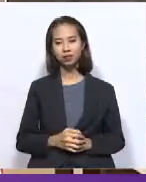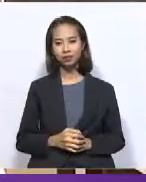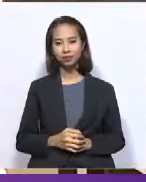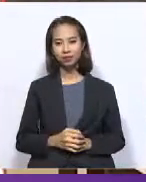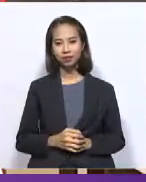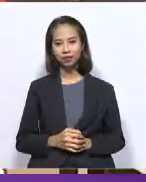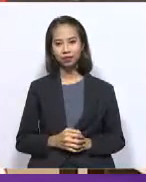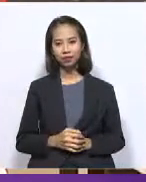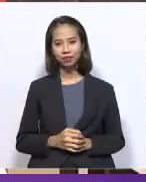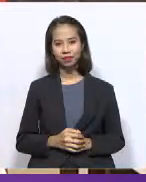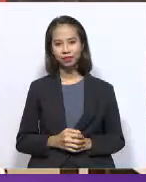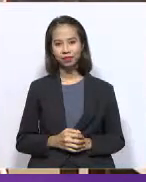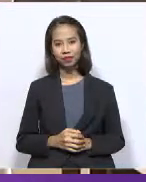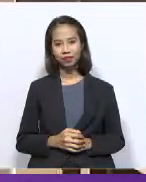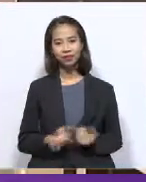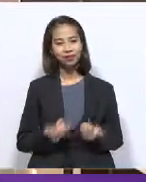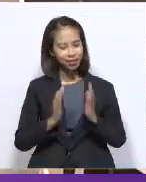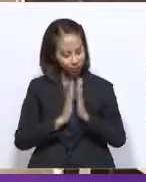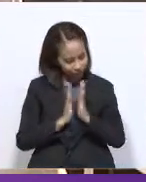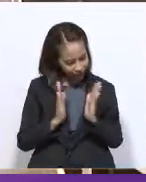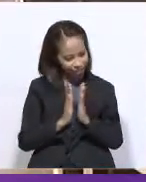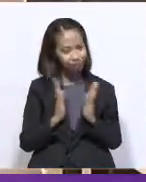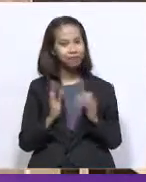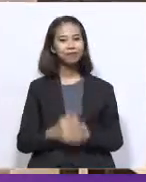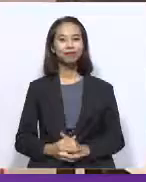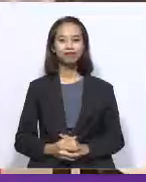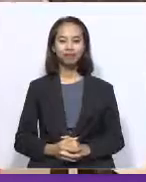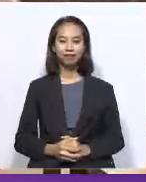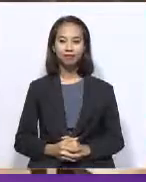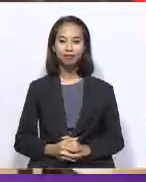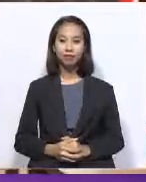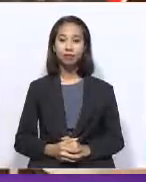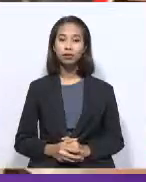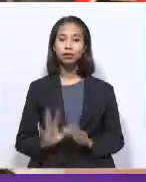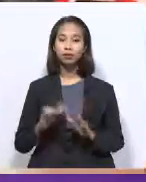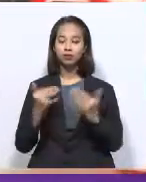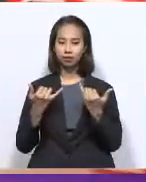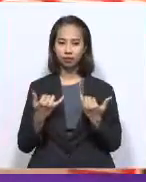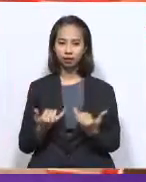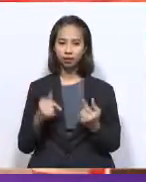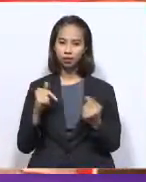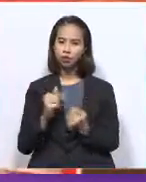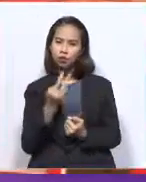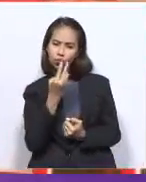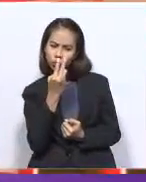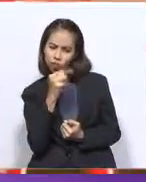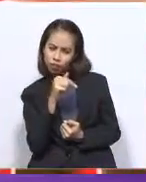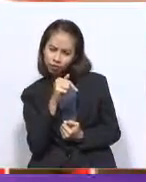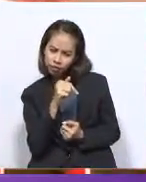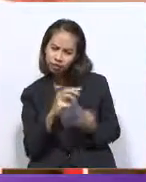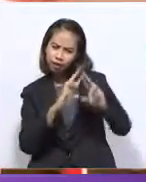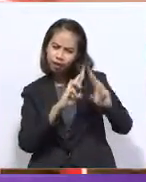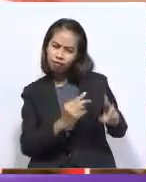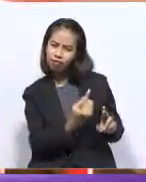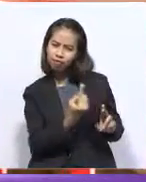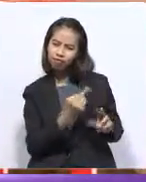ะครับขอบคุณมากนะครับคุณผู้ชมครับนี่ก็เป็นเพียงบรรยากาศส่วนหนึ่งนะครับภายในงาน